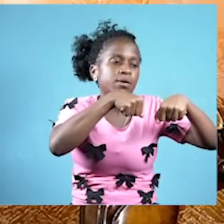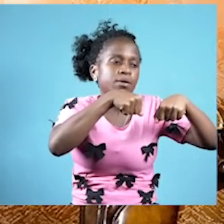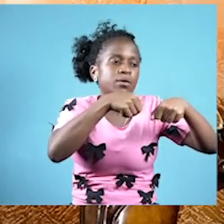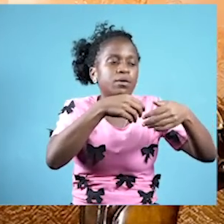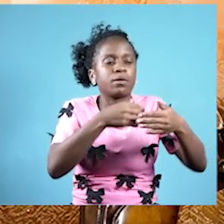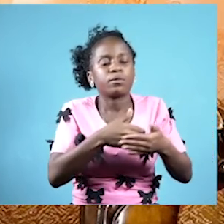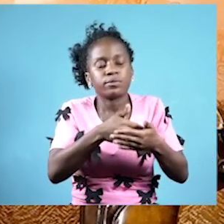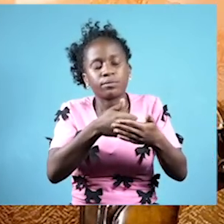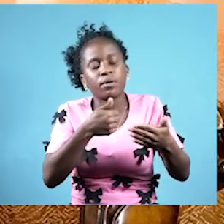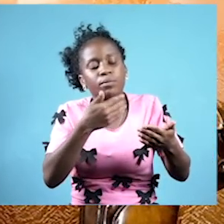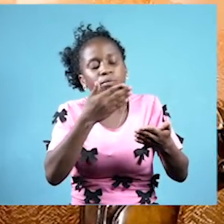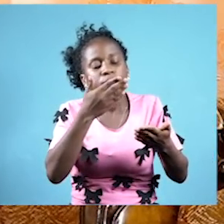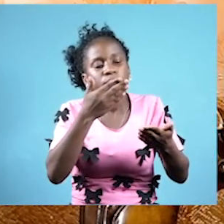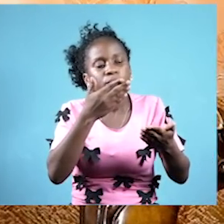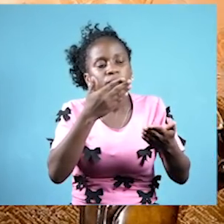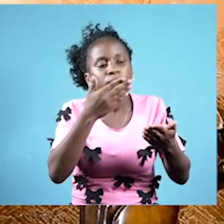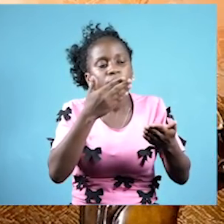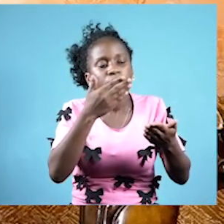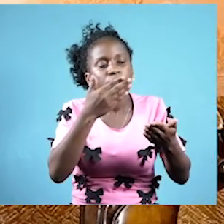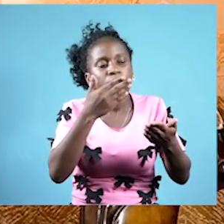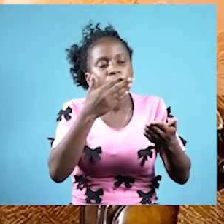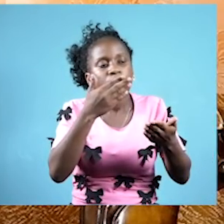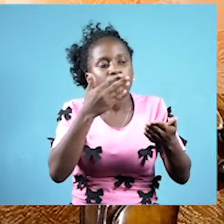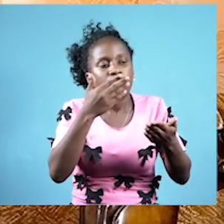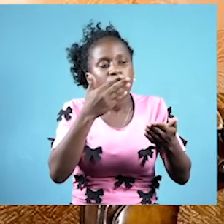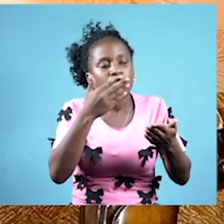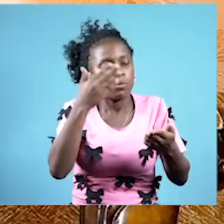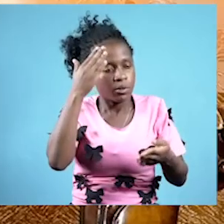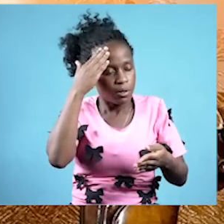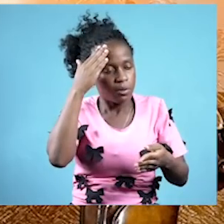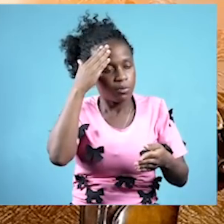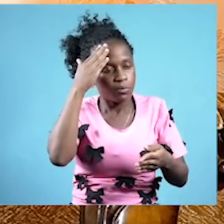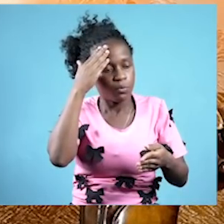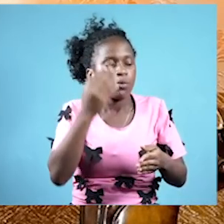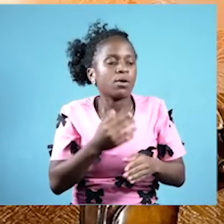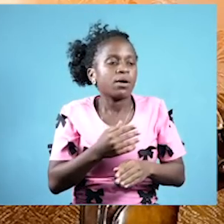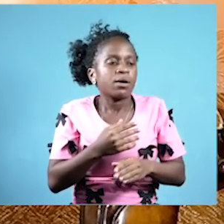Hawapendi kutawala kwa sababu wanajua dhima ya kutawala.